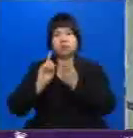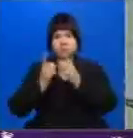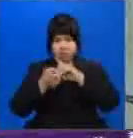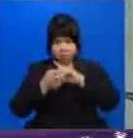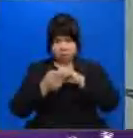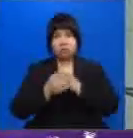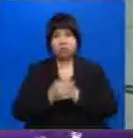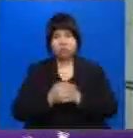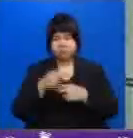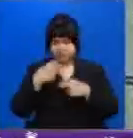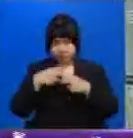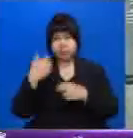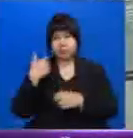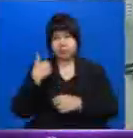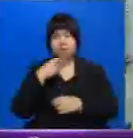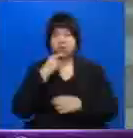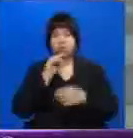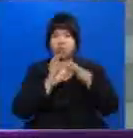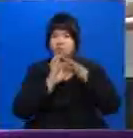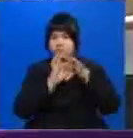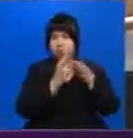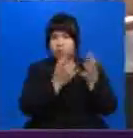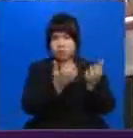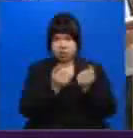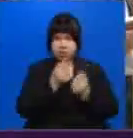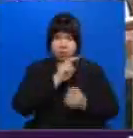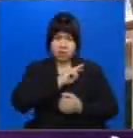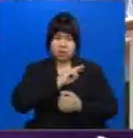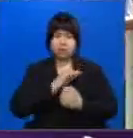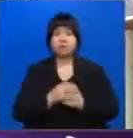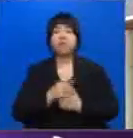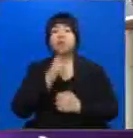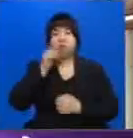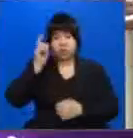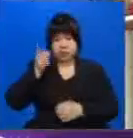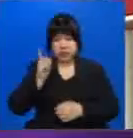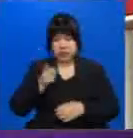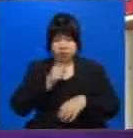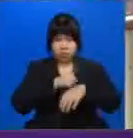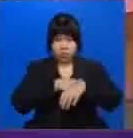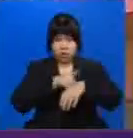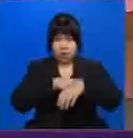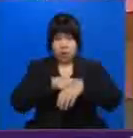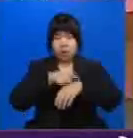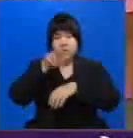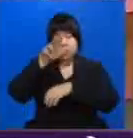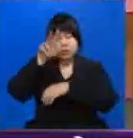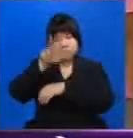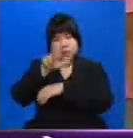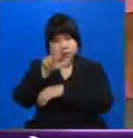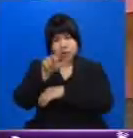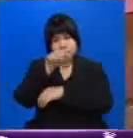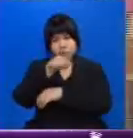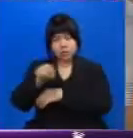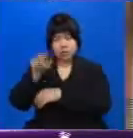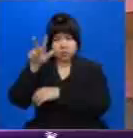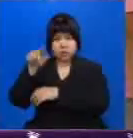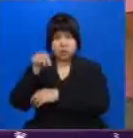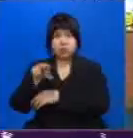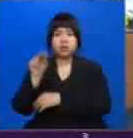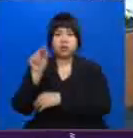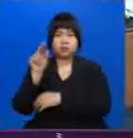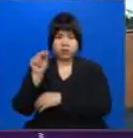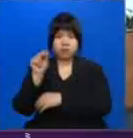การเดินทางบ้างครับเป็นห่วงก็ต้องมารับเอง โดยปกติเด็กๆจะเลิกเรียนในเวลา15 นาฬิกาถึง